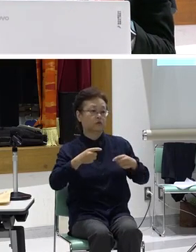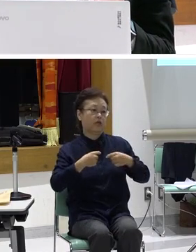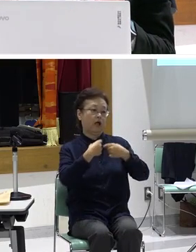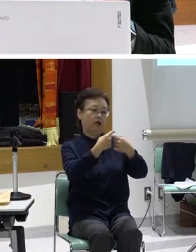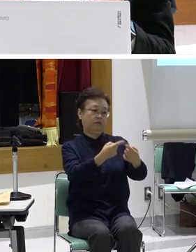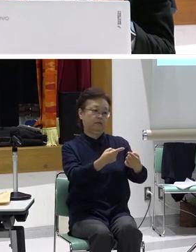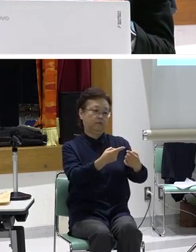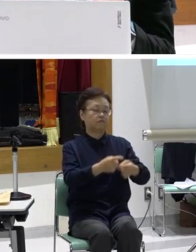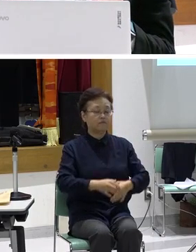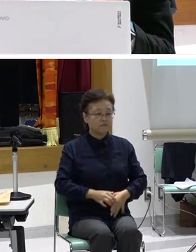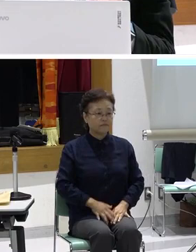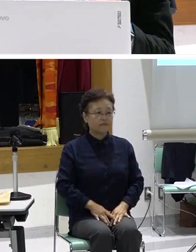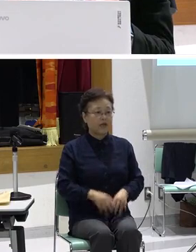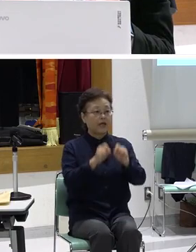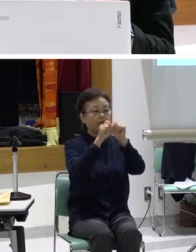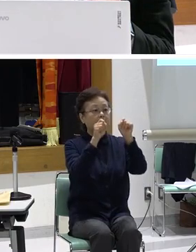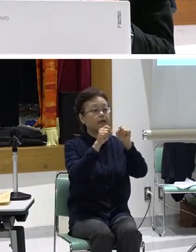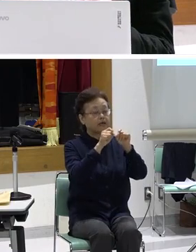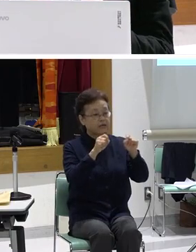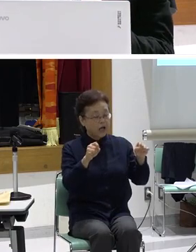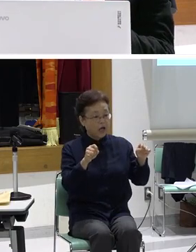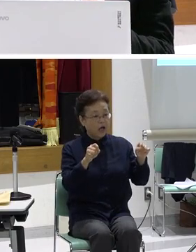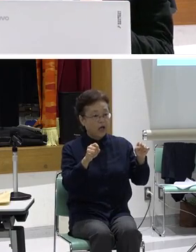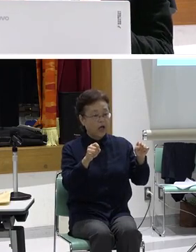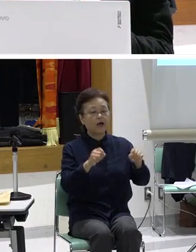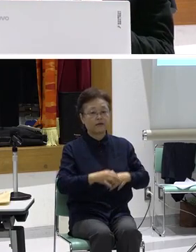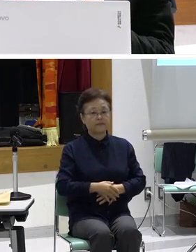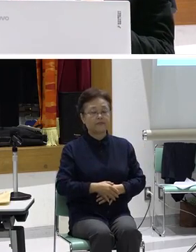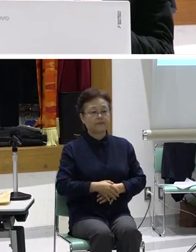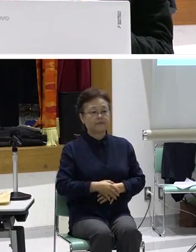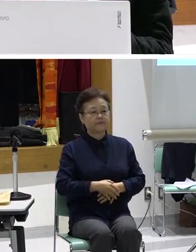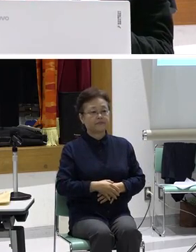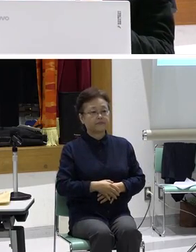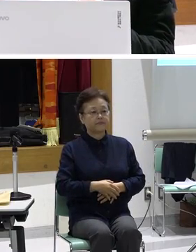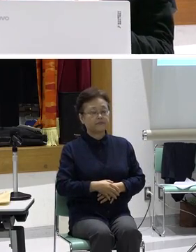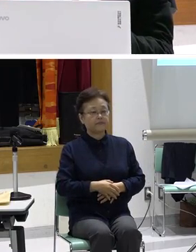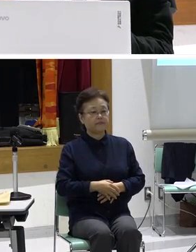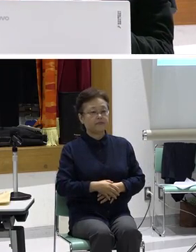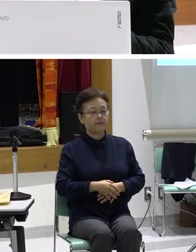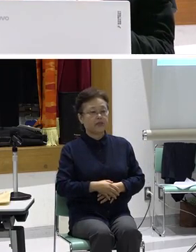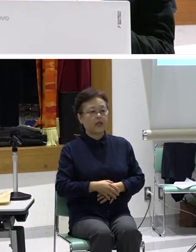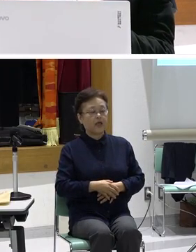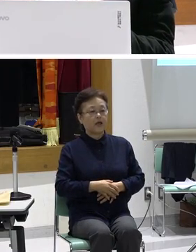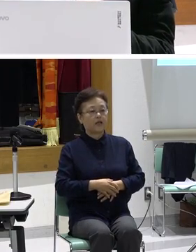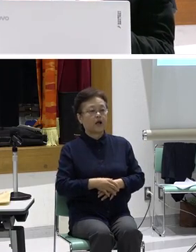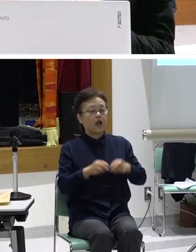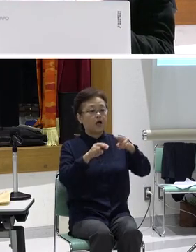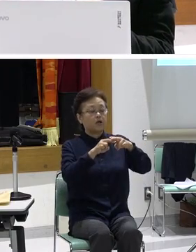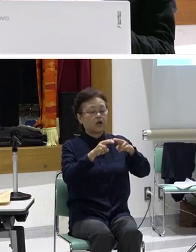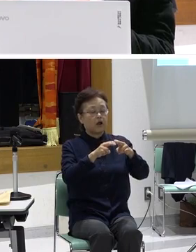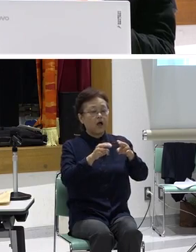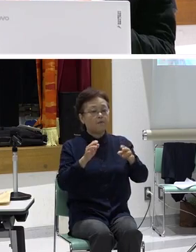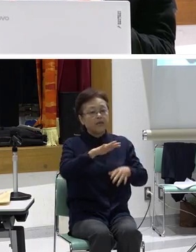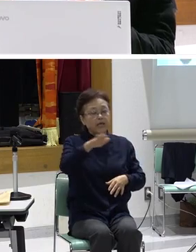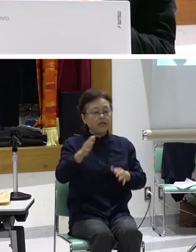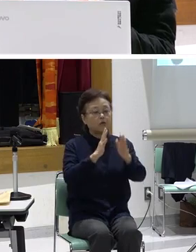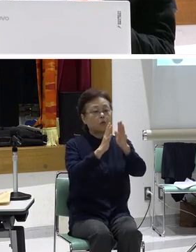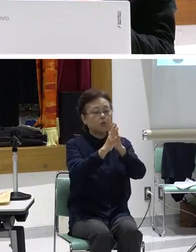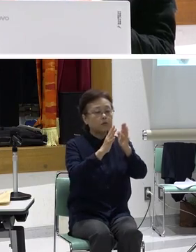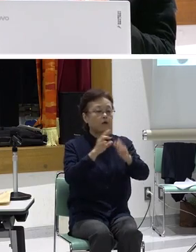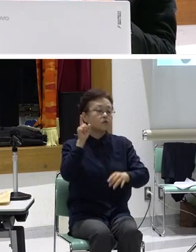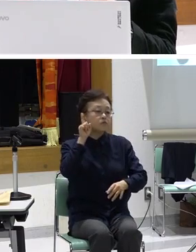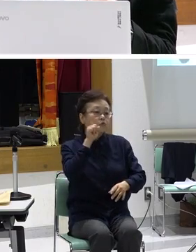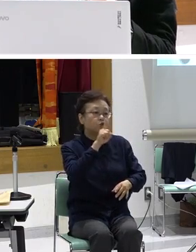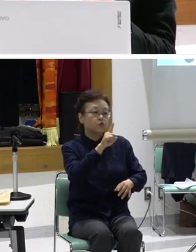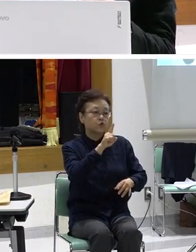ける。結果的にね、運行もすごくスムーズになった。 つまりみんなが乗り降り簡単になった